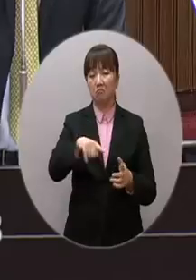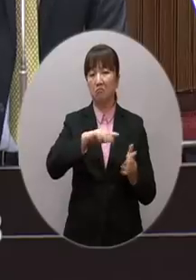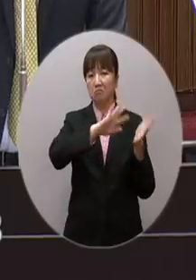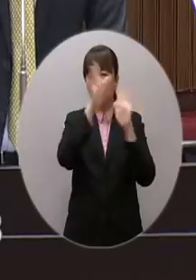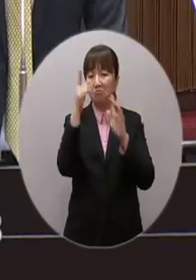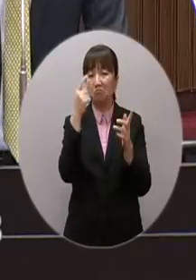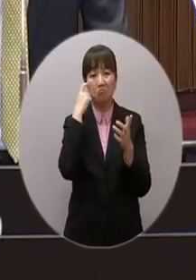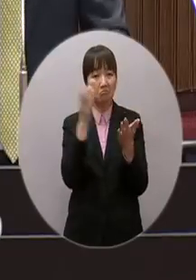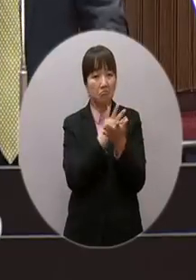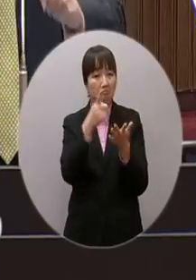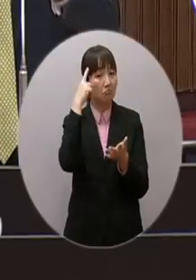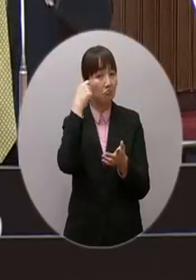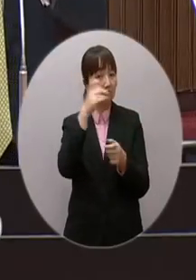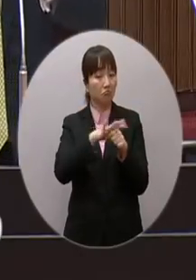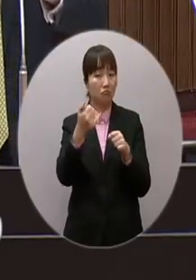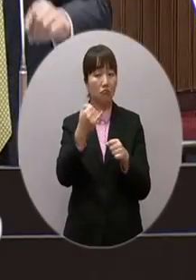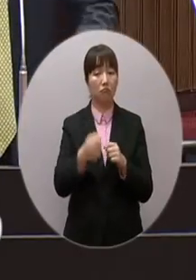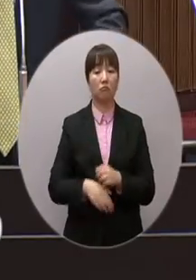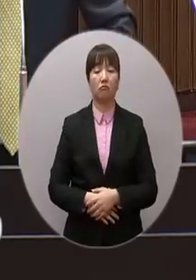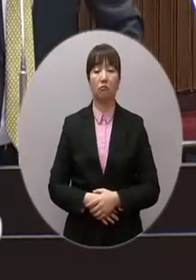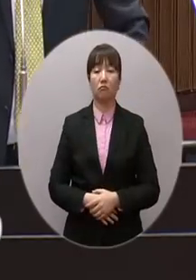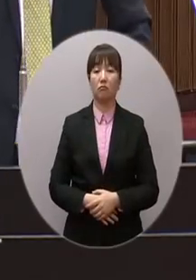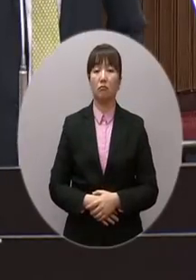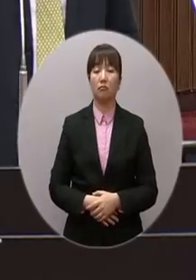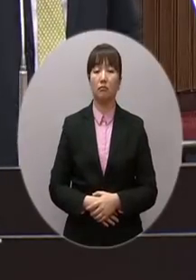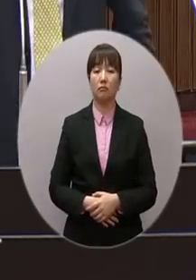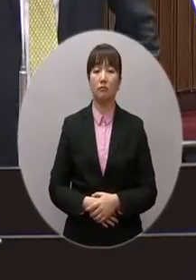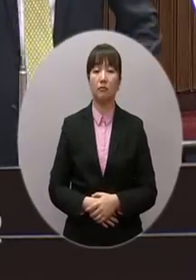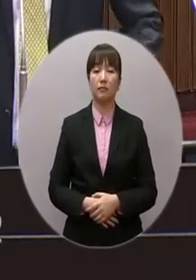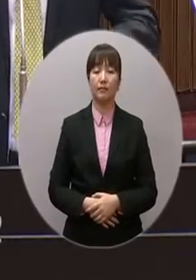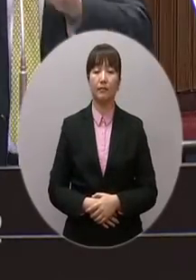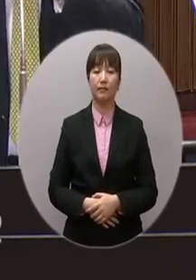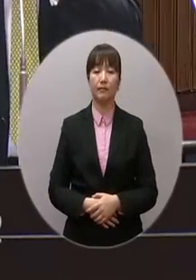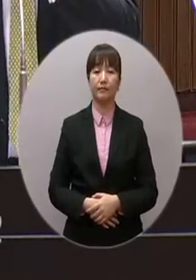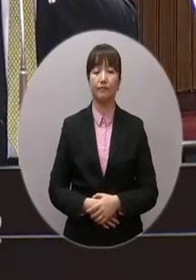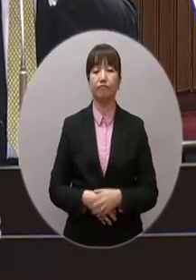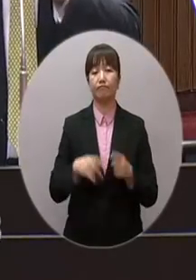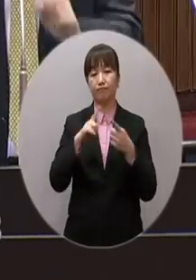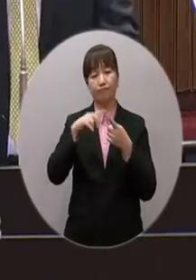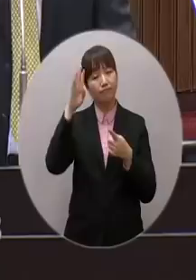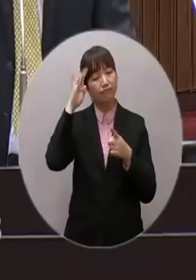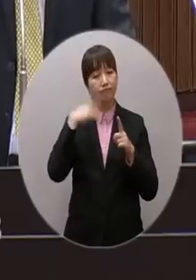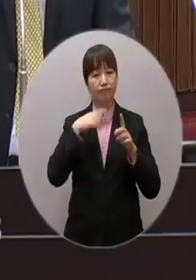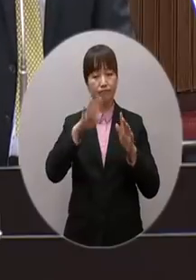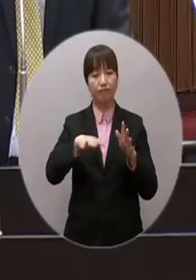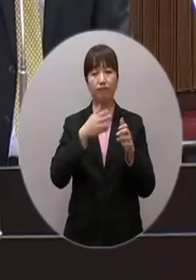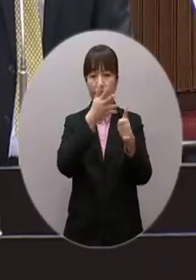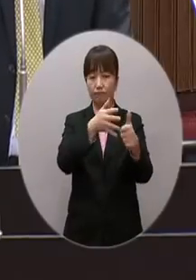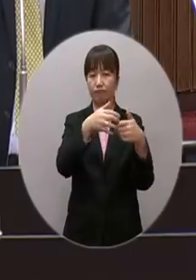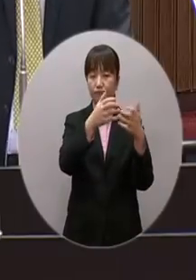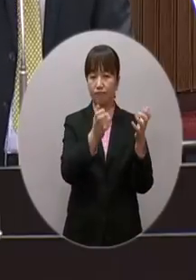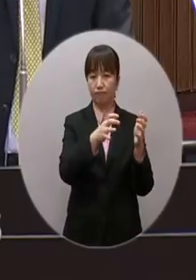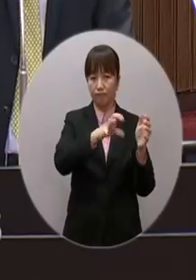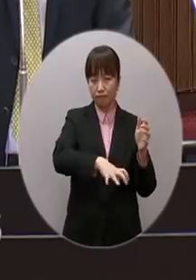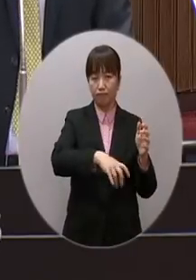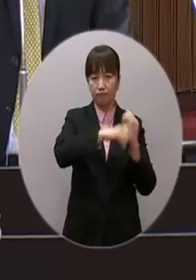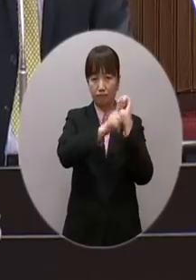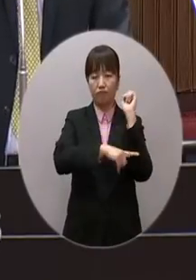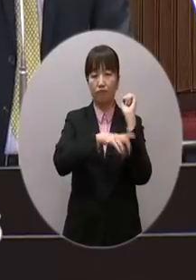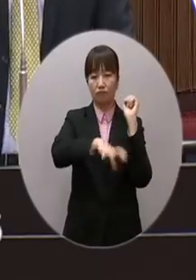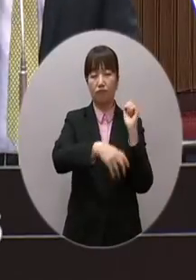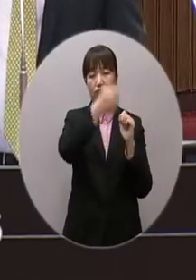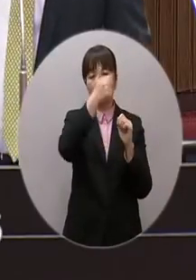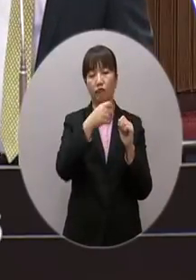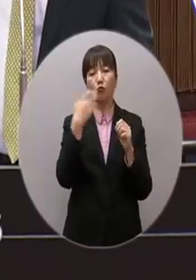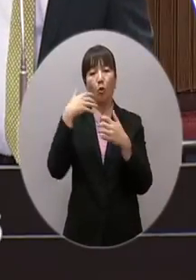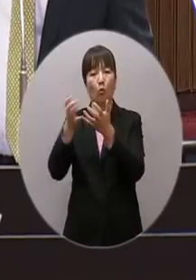表现院长你满意吗？ 这部分请邱部长来跟你说明。 不好意思哦，我现在是请教院长，我如果要问部